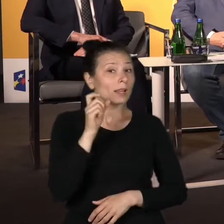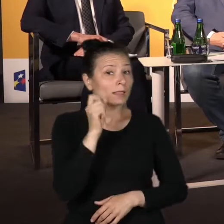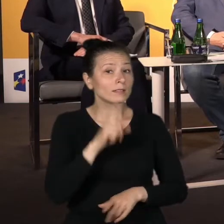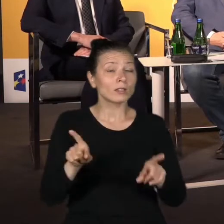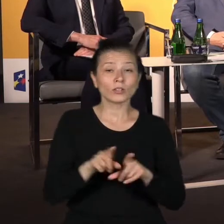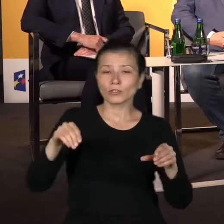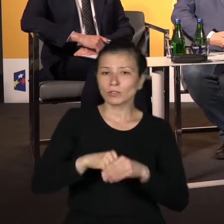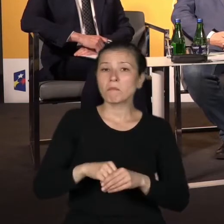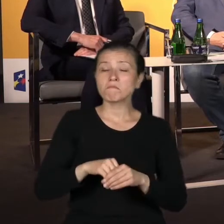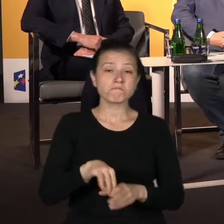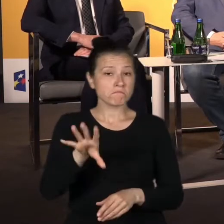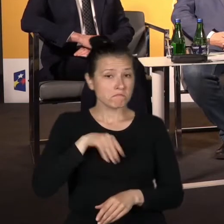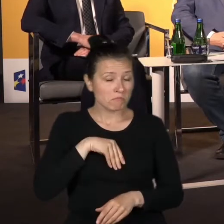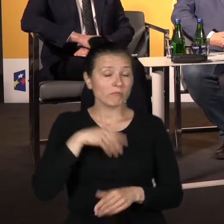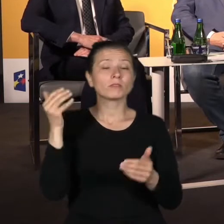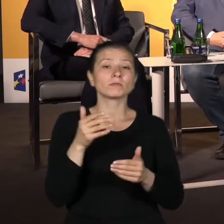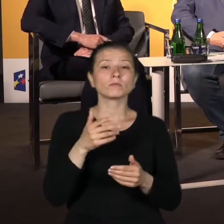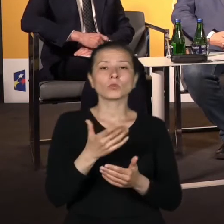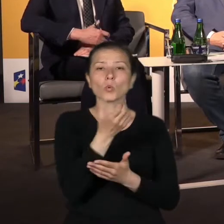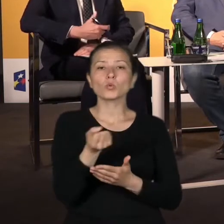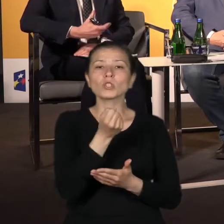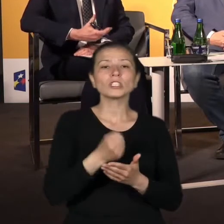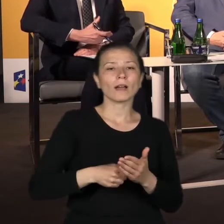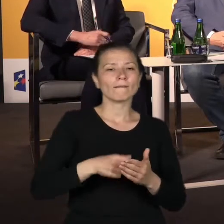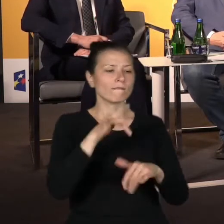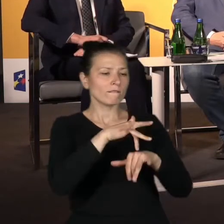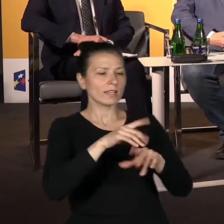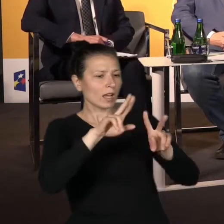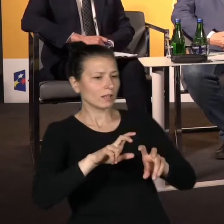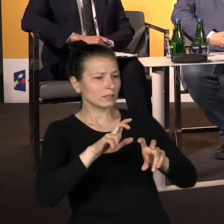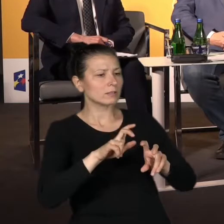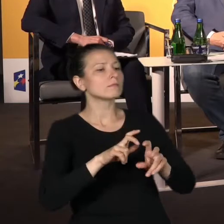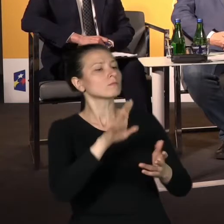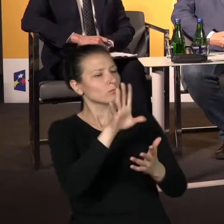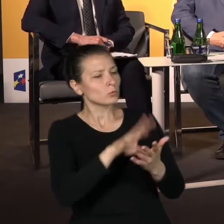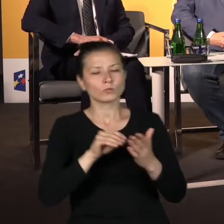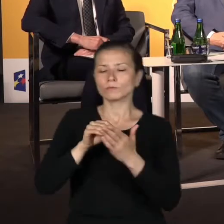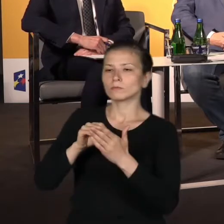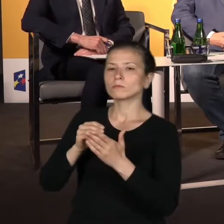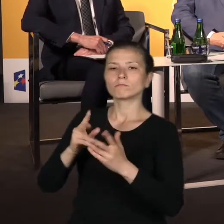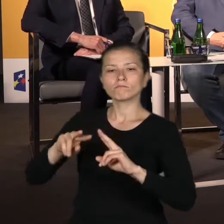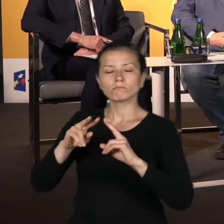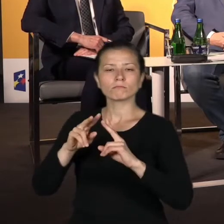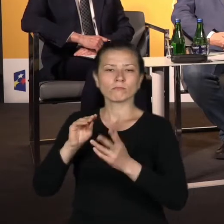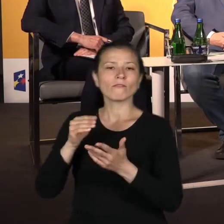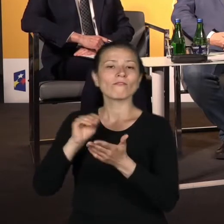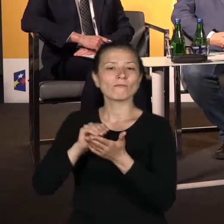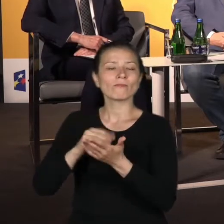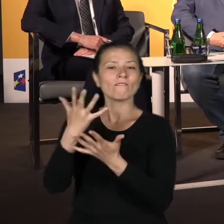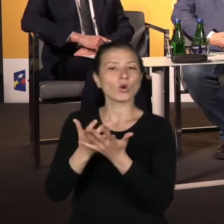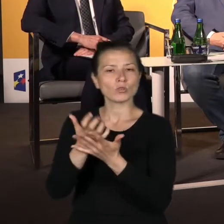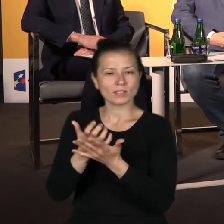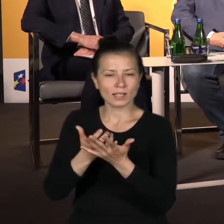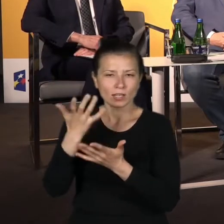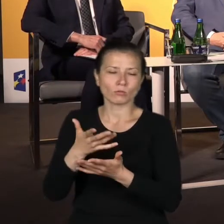także umiejętność zastosowania wyników analiz do opisu sytuacji i wykorzystywania tego opisu do